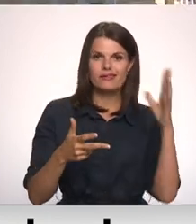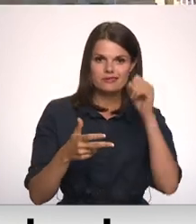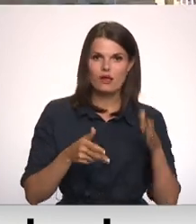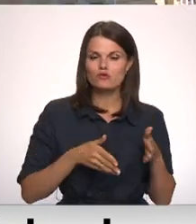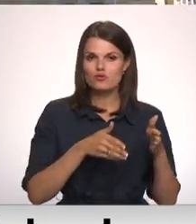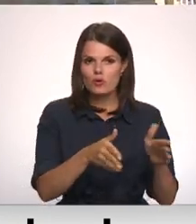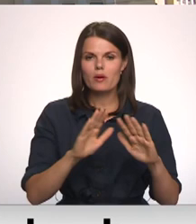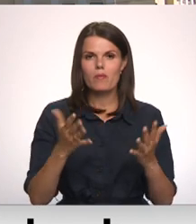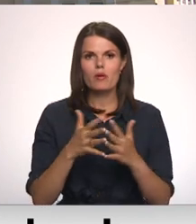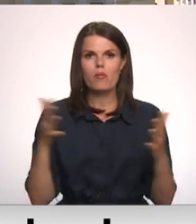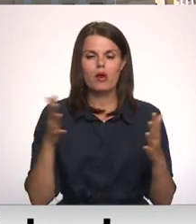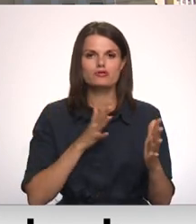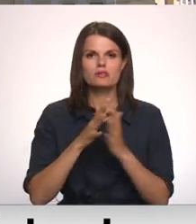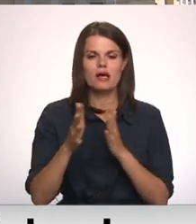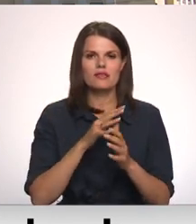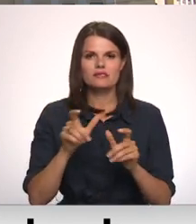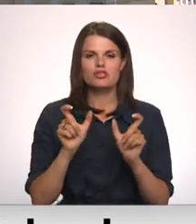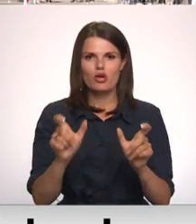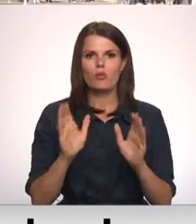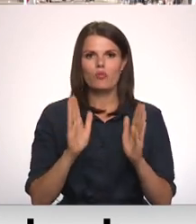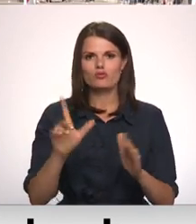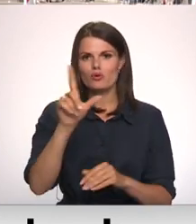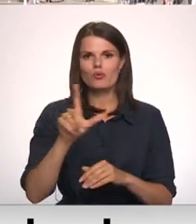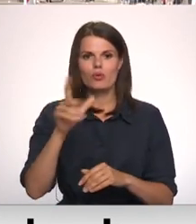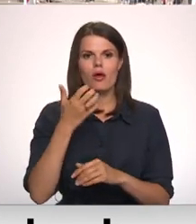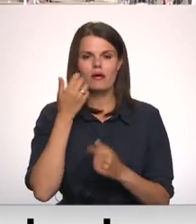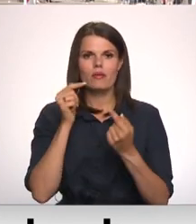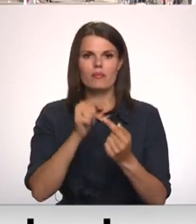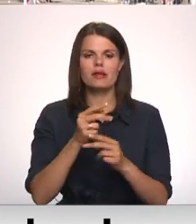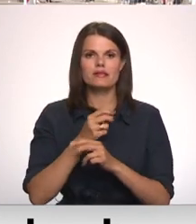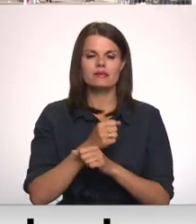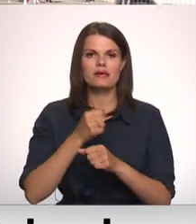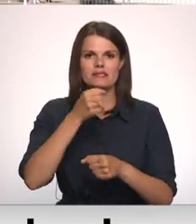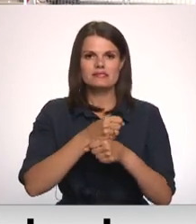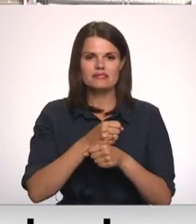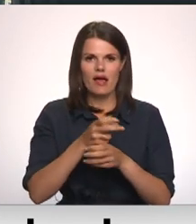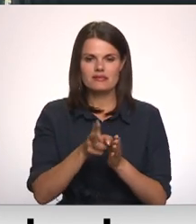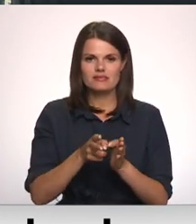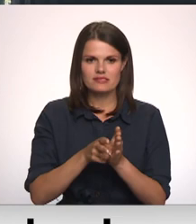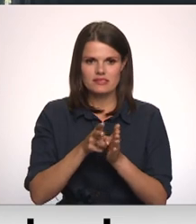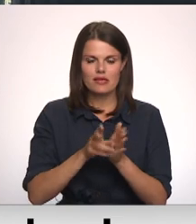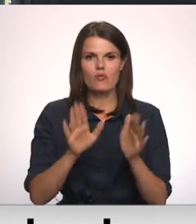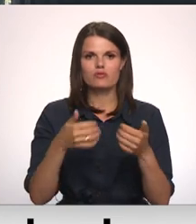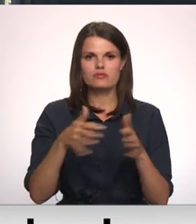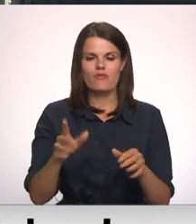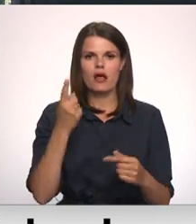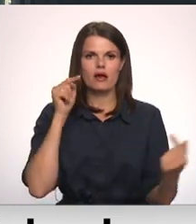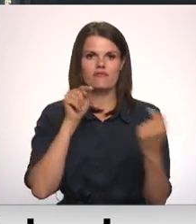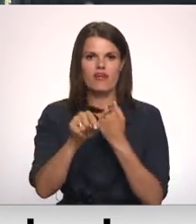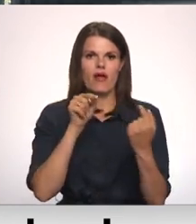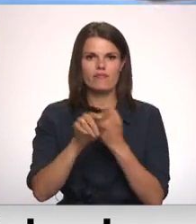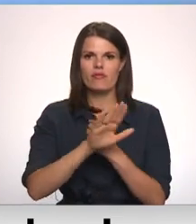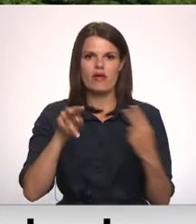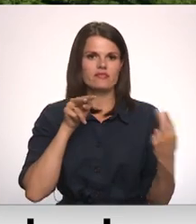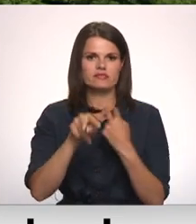satiksmes ierobežojumu gaidām jau jūlijā, kad iepratim stacijai katrā virzienā braucējiem tiks atpēlēta tikai viena josla. Tāpat plānot sākt